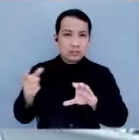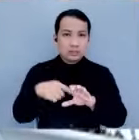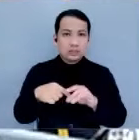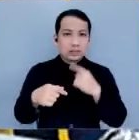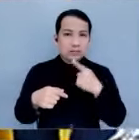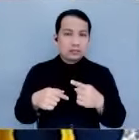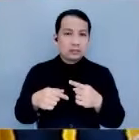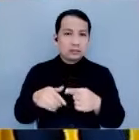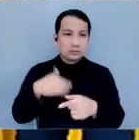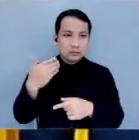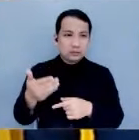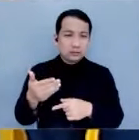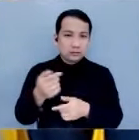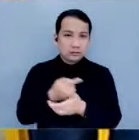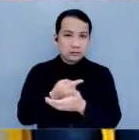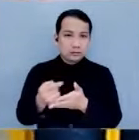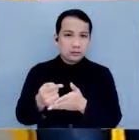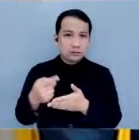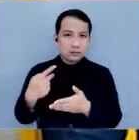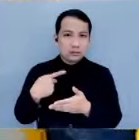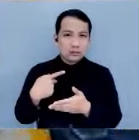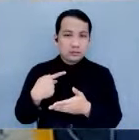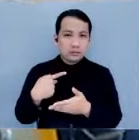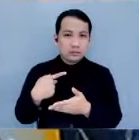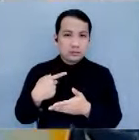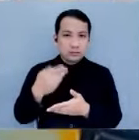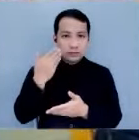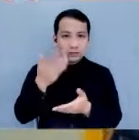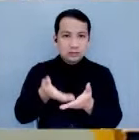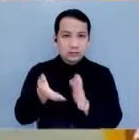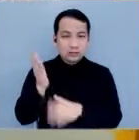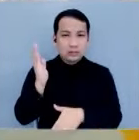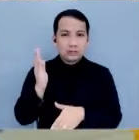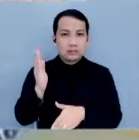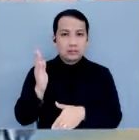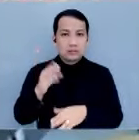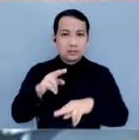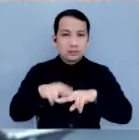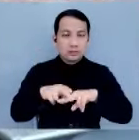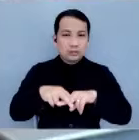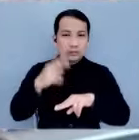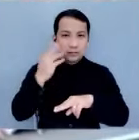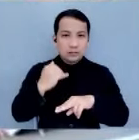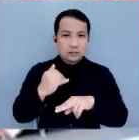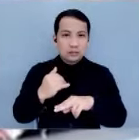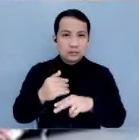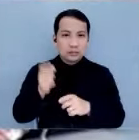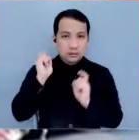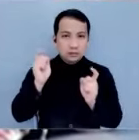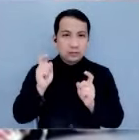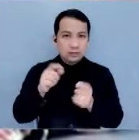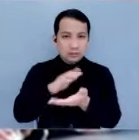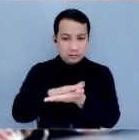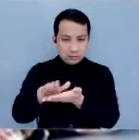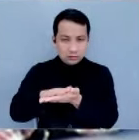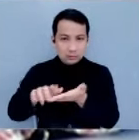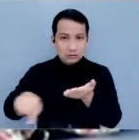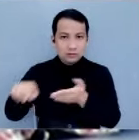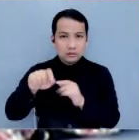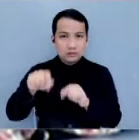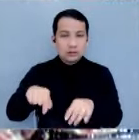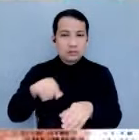susunod na linggo raw, baka may mga pagkakataon na kailangan paalisin yung mga pasahero nakaupo dahil mas mapadalas na yung disinfection dito sa loob na